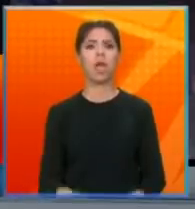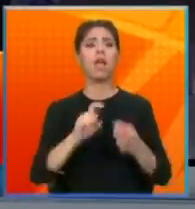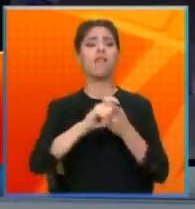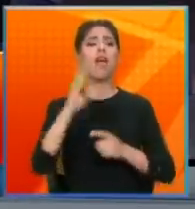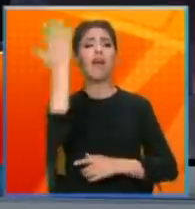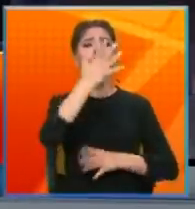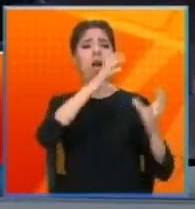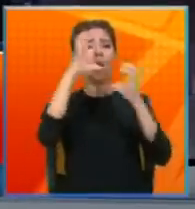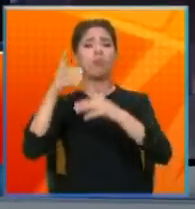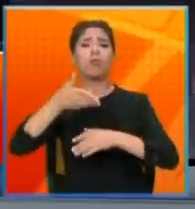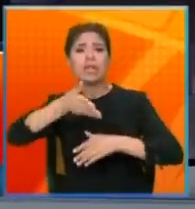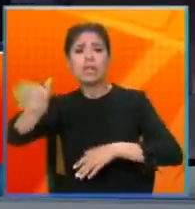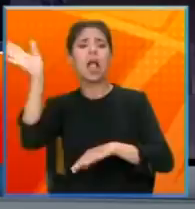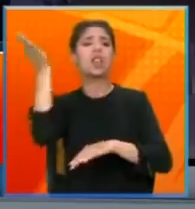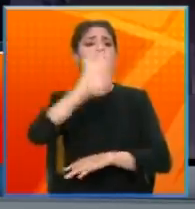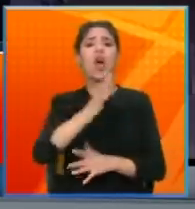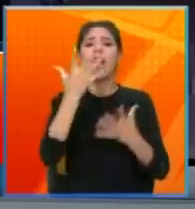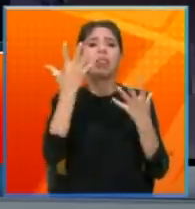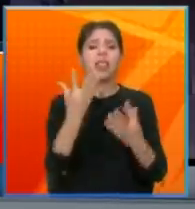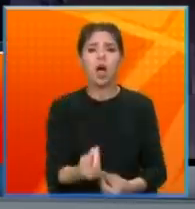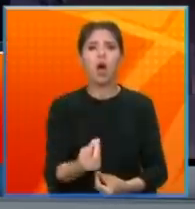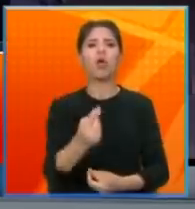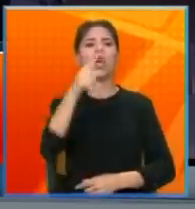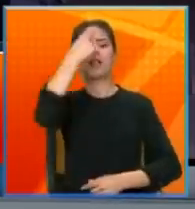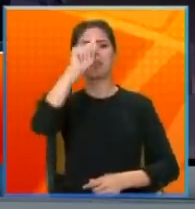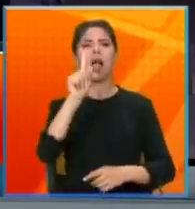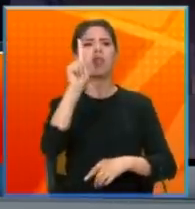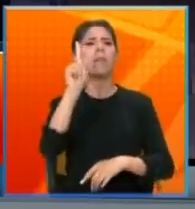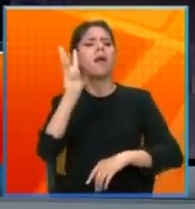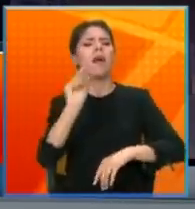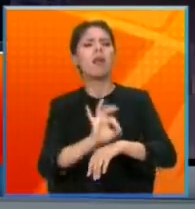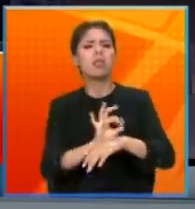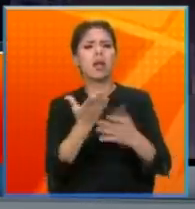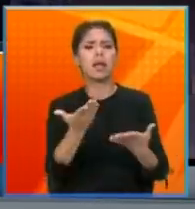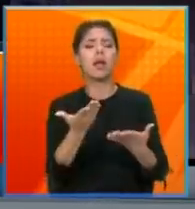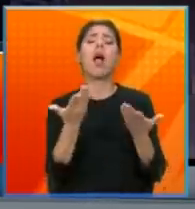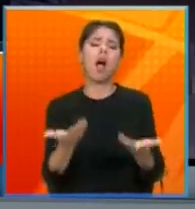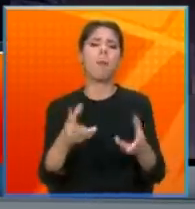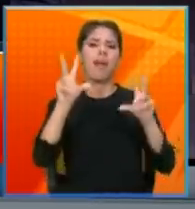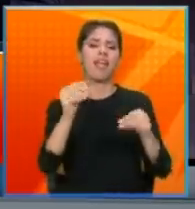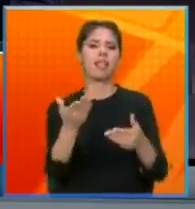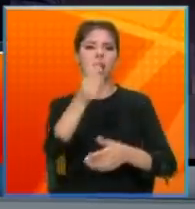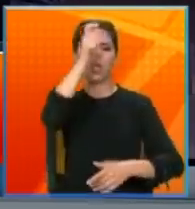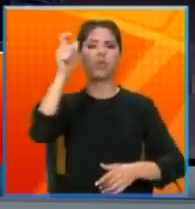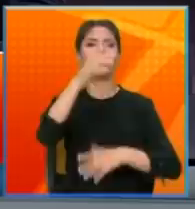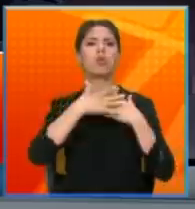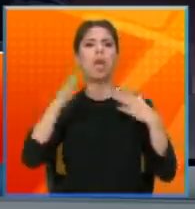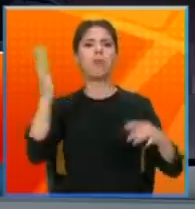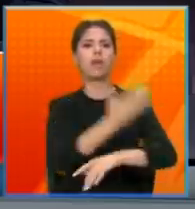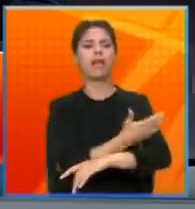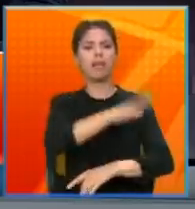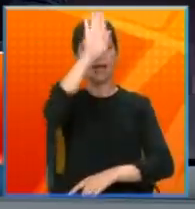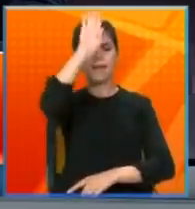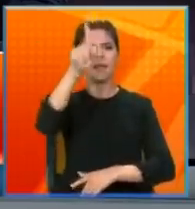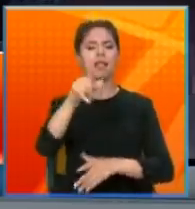Ve kara bulutların geçip gittikten sonra arkasına bıraktığı enkaz sadece birkaç dakika. Ama yetti. Türkiye'nin en büyük kenti